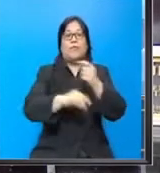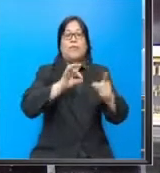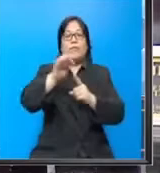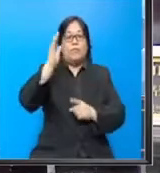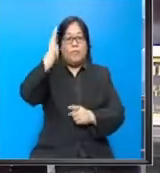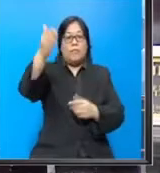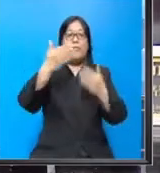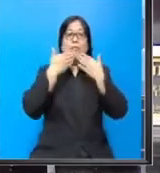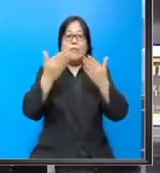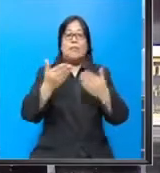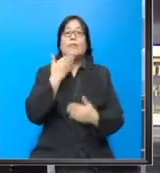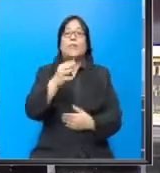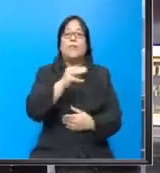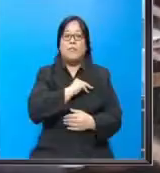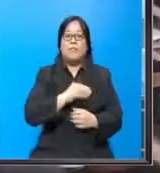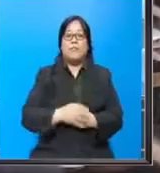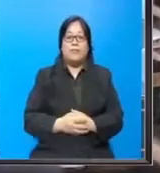Pinang pada masa depan jumlah sekresi Monkey D